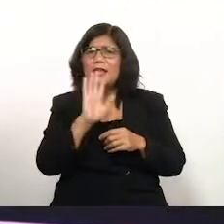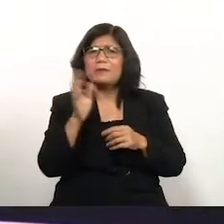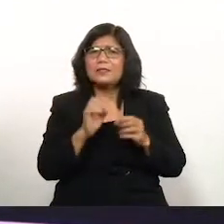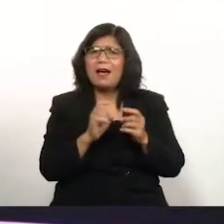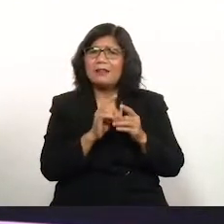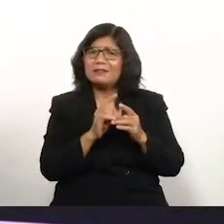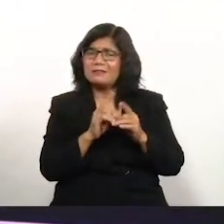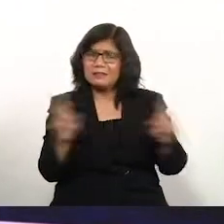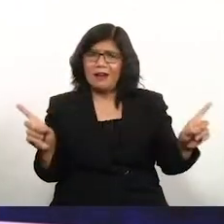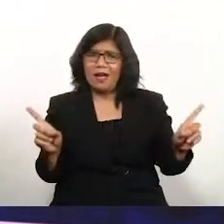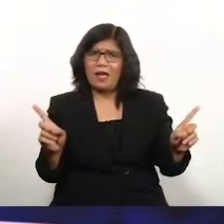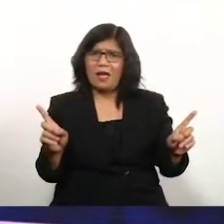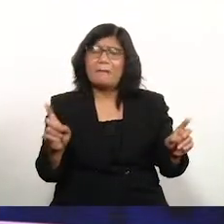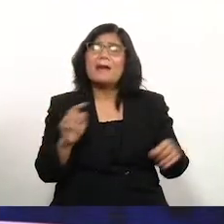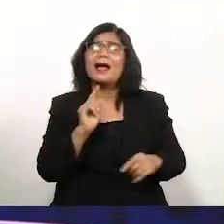bisa bersatu